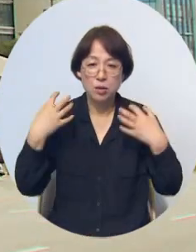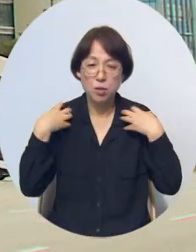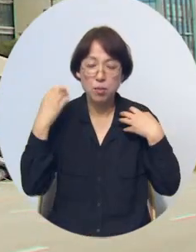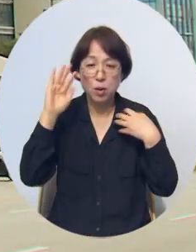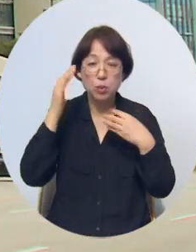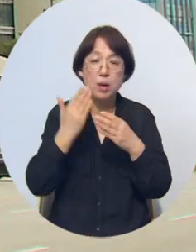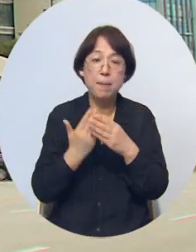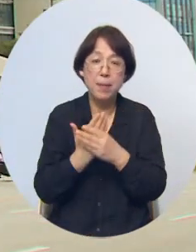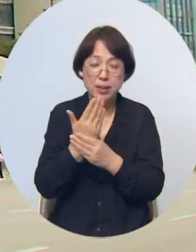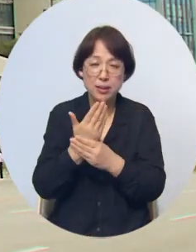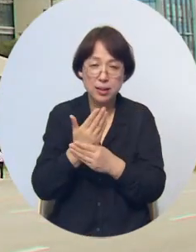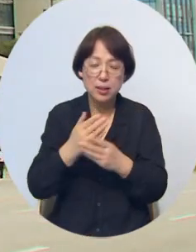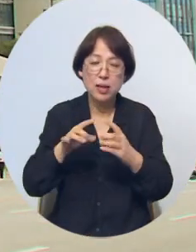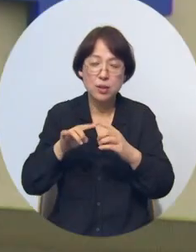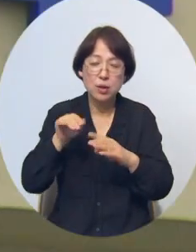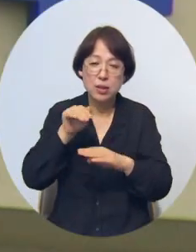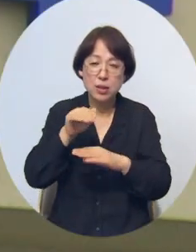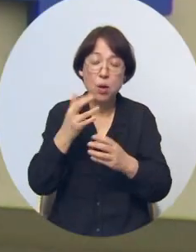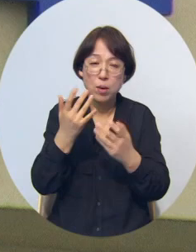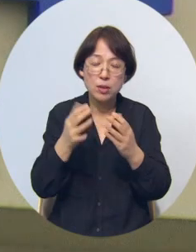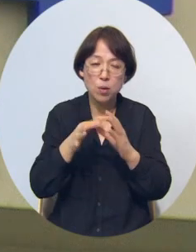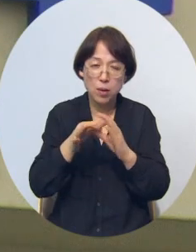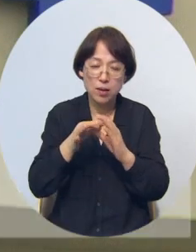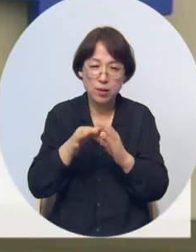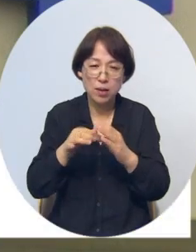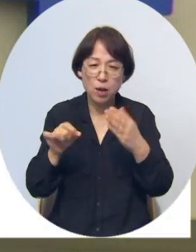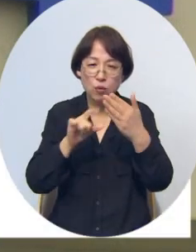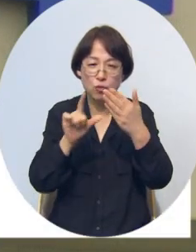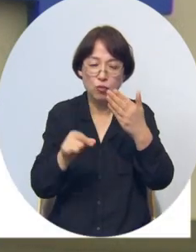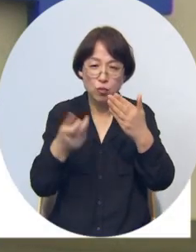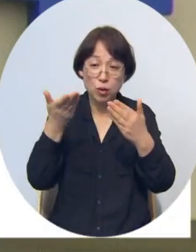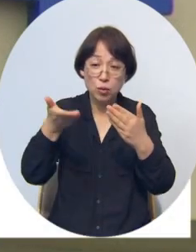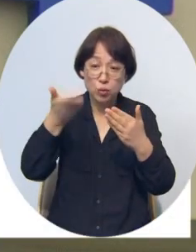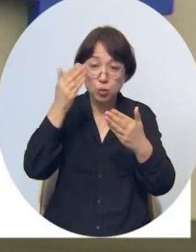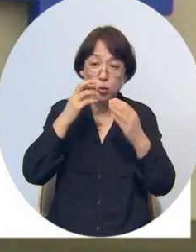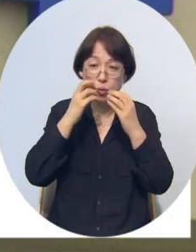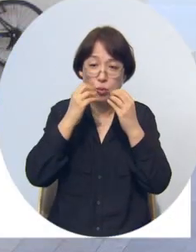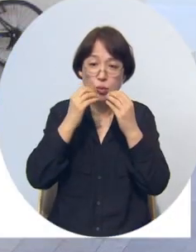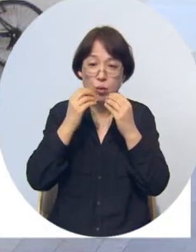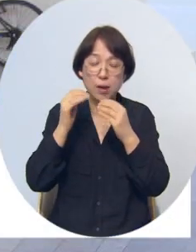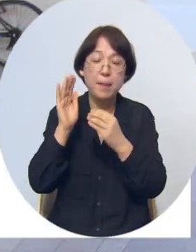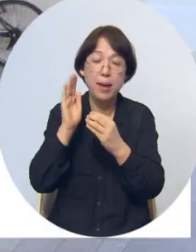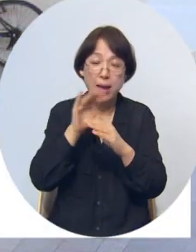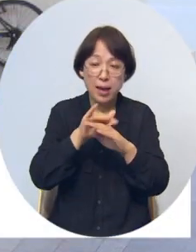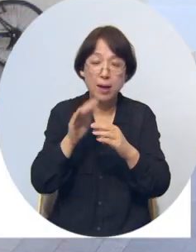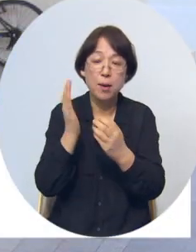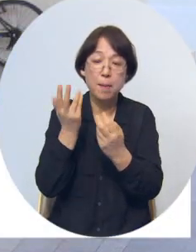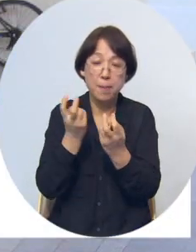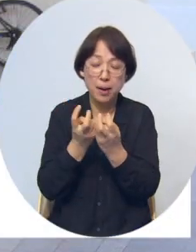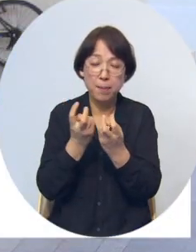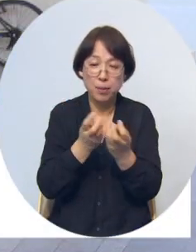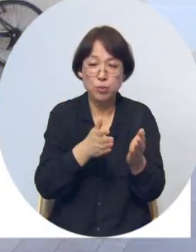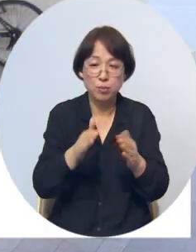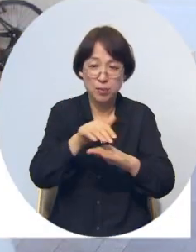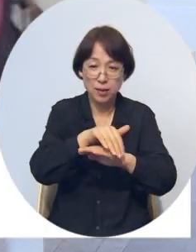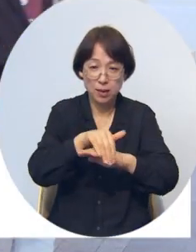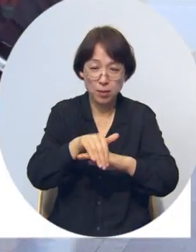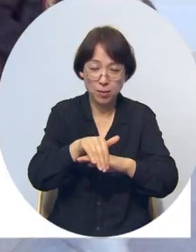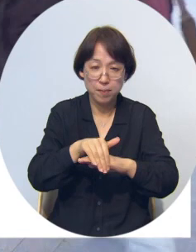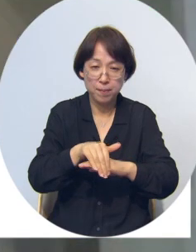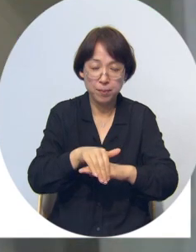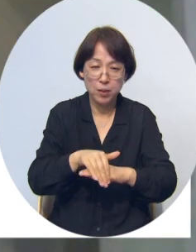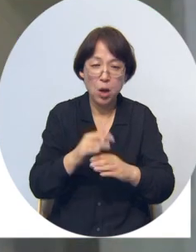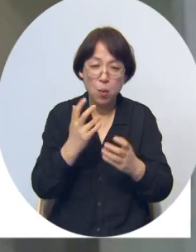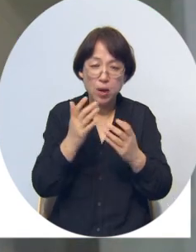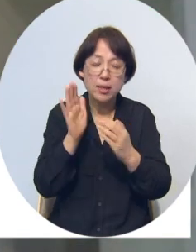발생하는 전기차 화제와 관련해 다음 달 초 종합 대책을 마련하기로 했습니다 대책에는 각 부처별 화제를 막기